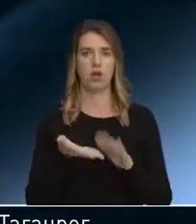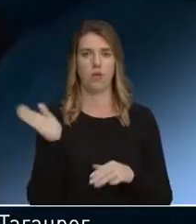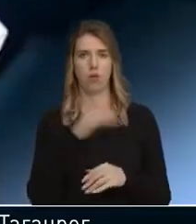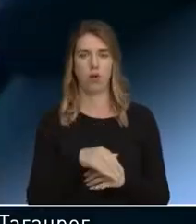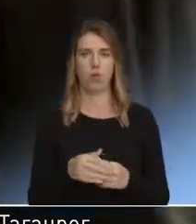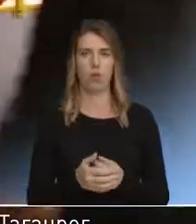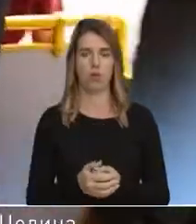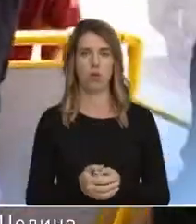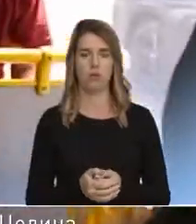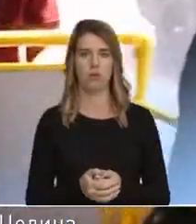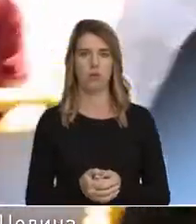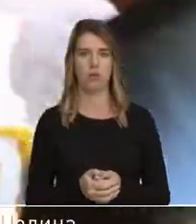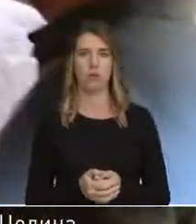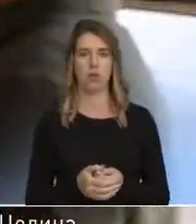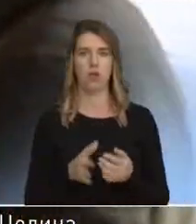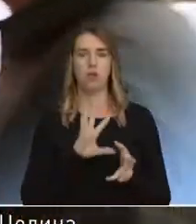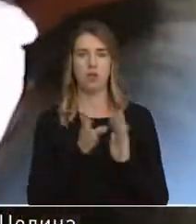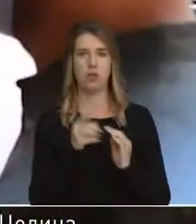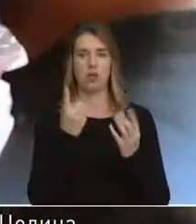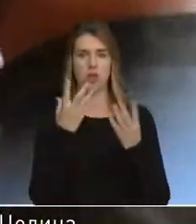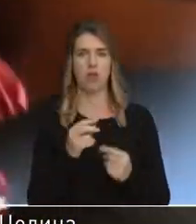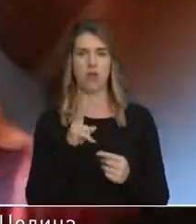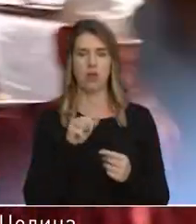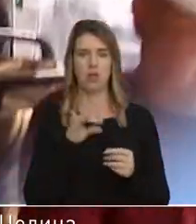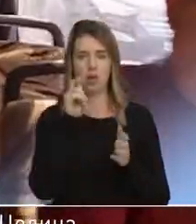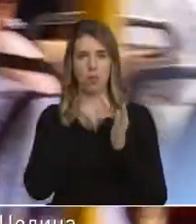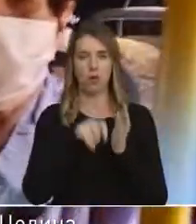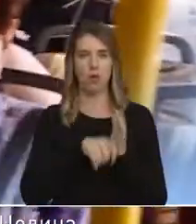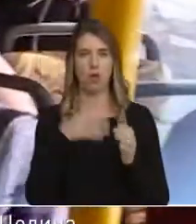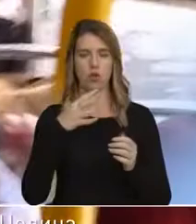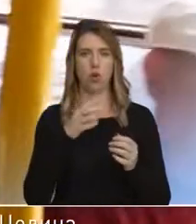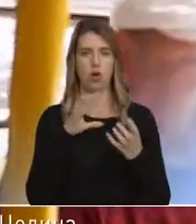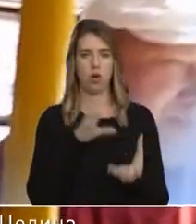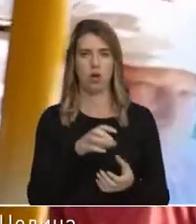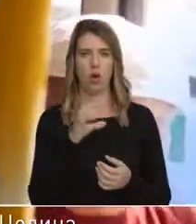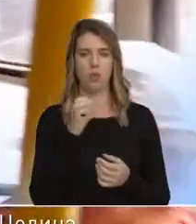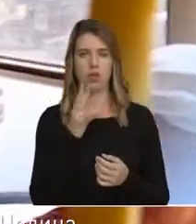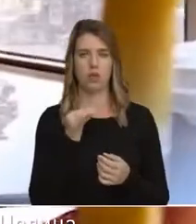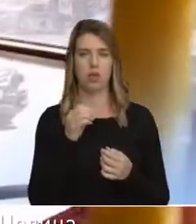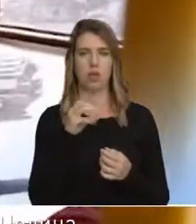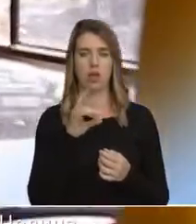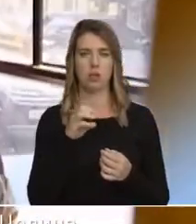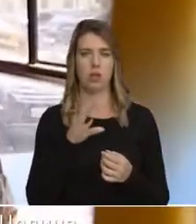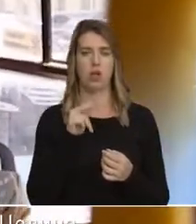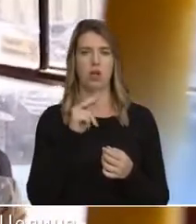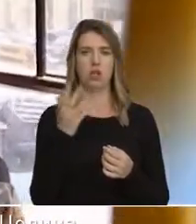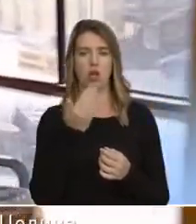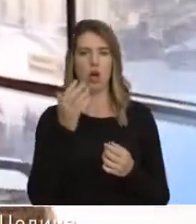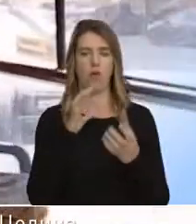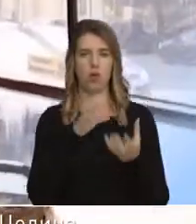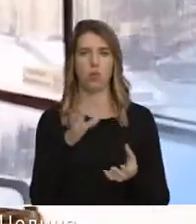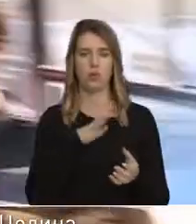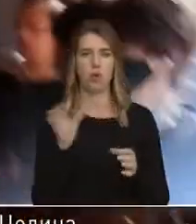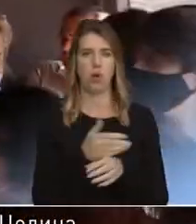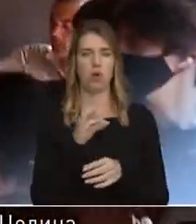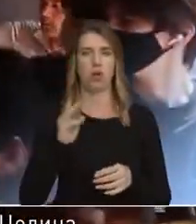возвращаете денежные средства. Всего за один день власти проверили 40 машин общественного транспорта. У предприятий, чьи автобусы были